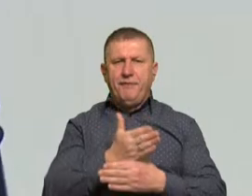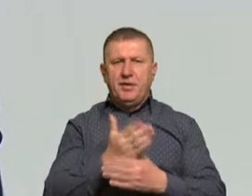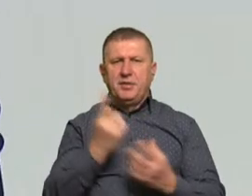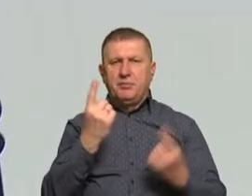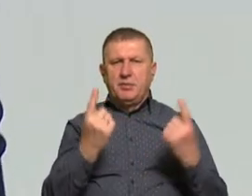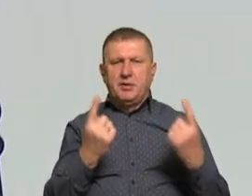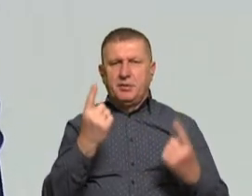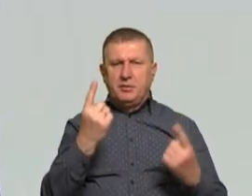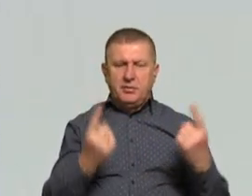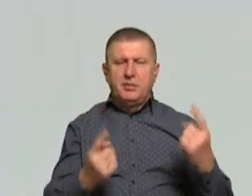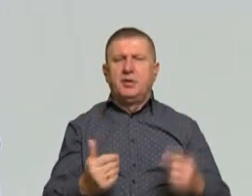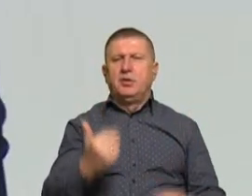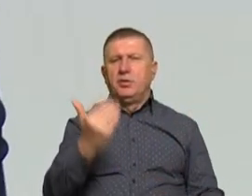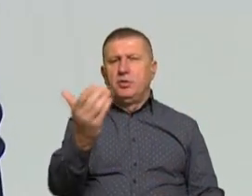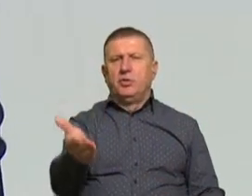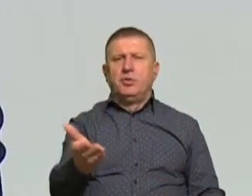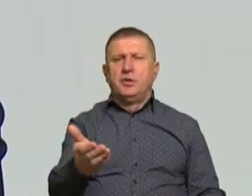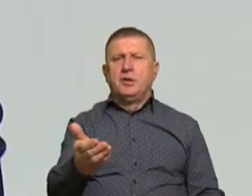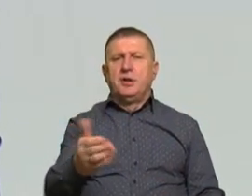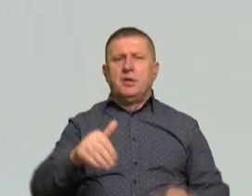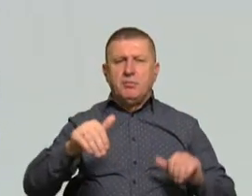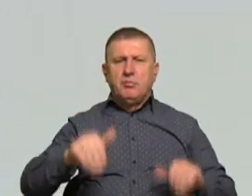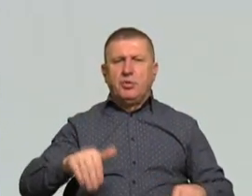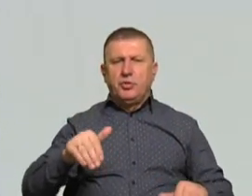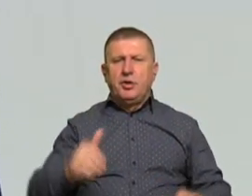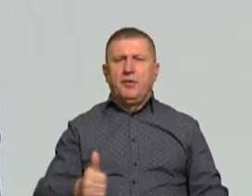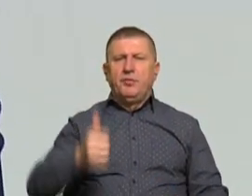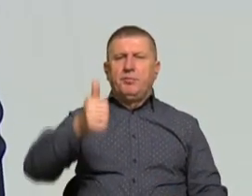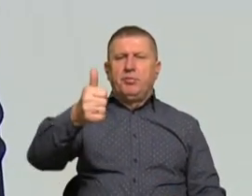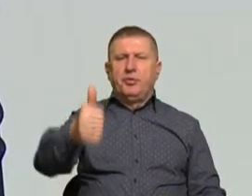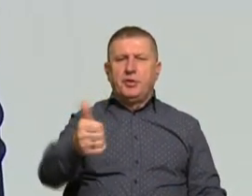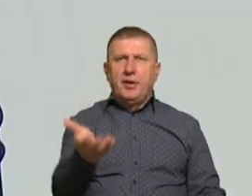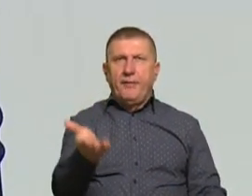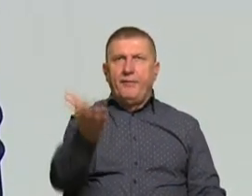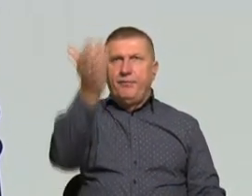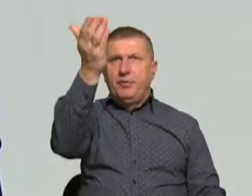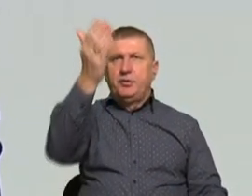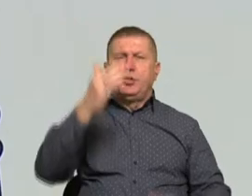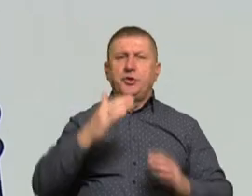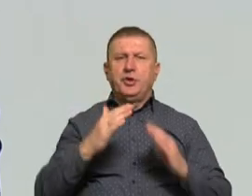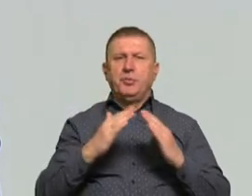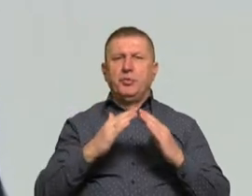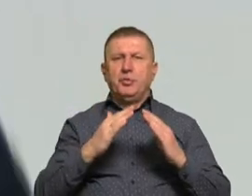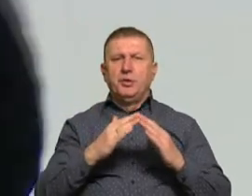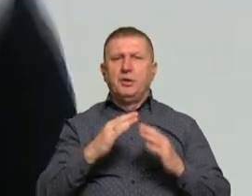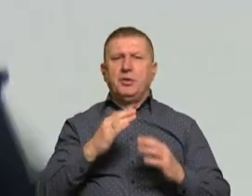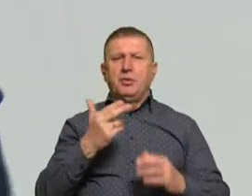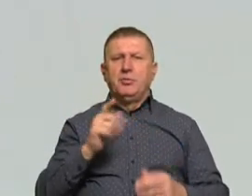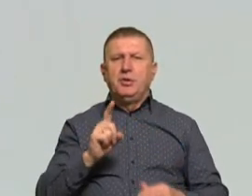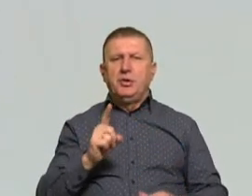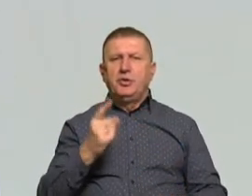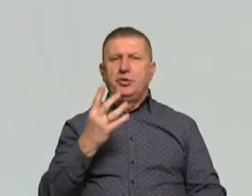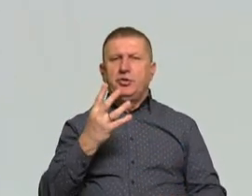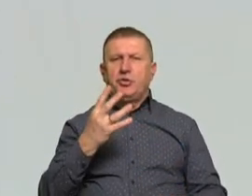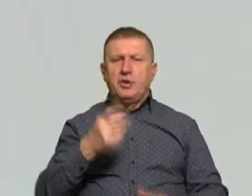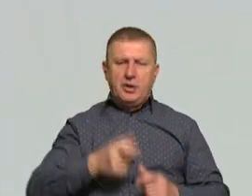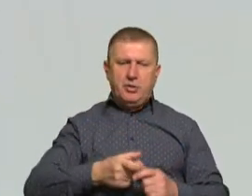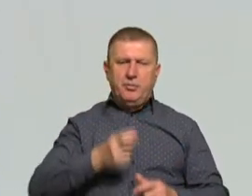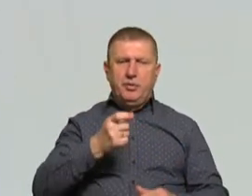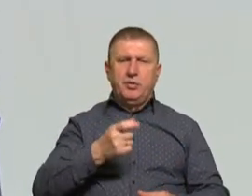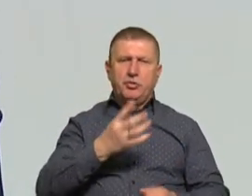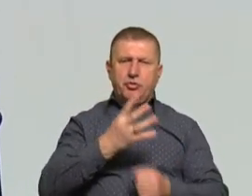firmy. Co to jest ta dzielnica? No to jest możliwość postawienia wyższych budynków niż czteropiętrowe, które się w Bielsku stawia. Chcielibyśmy nawet